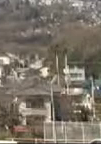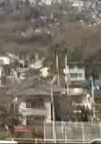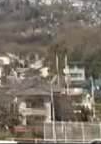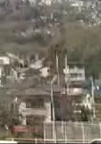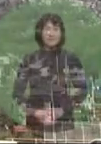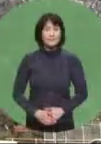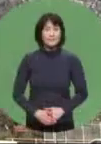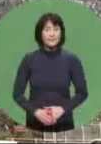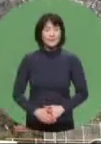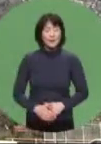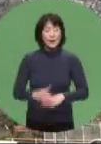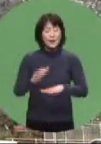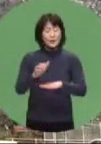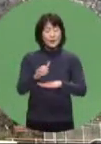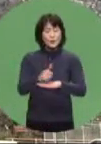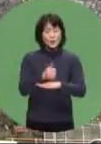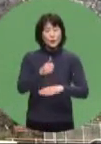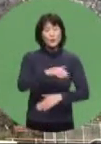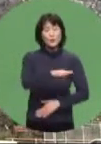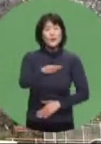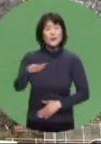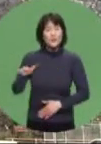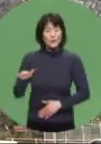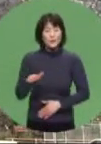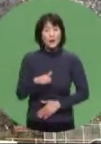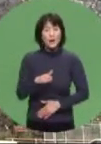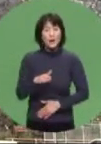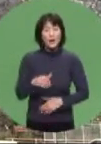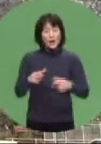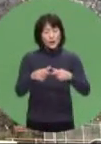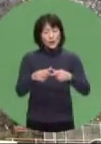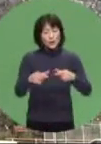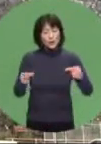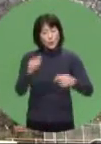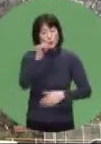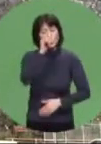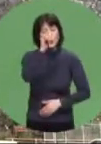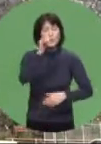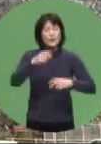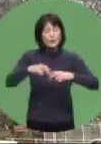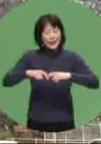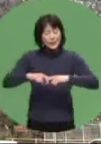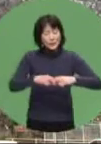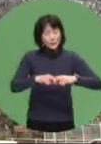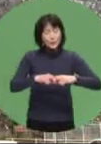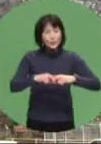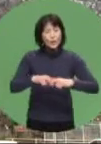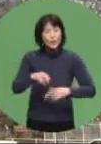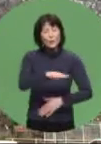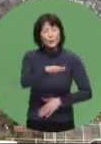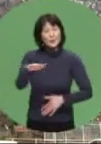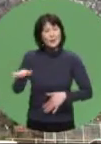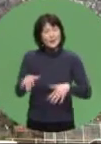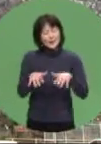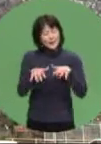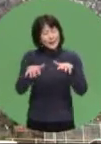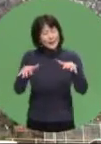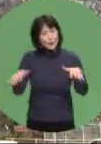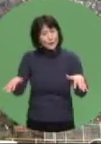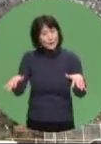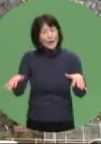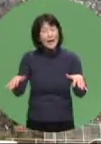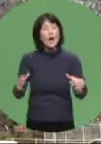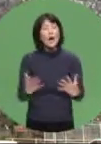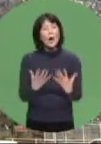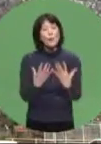デモンストレーションを行った選手の方は、日本のお家芸ともいえるレスリング競技をもっと多く